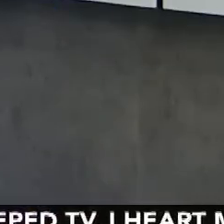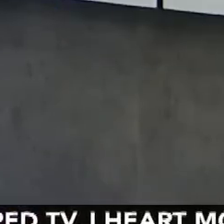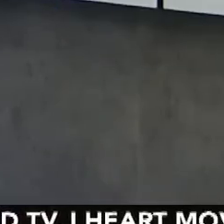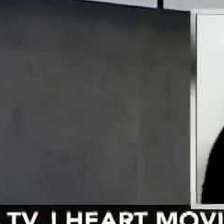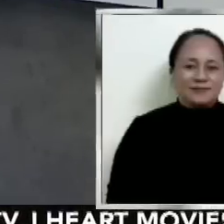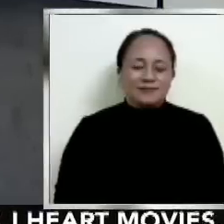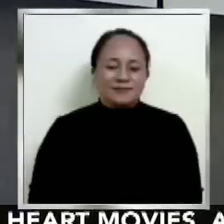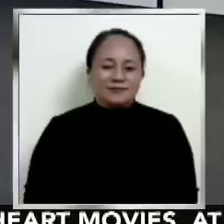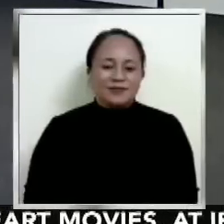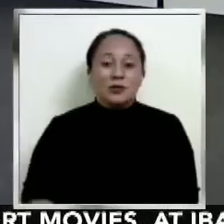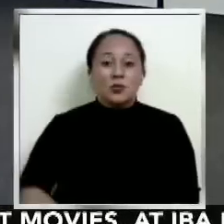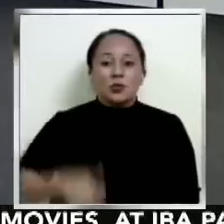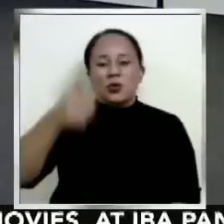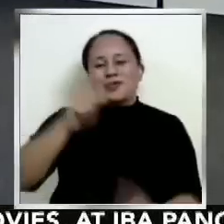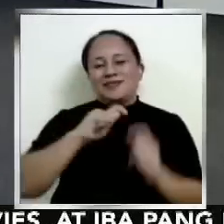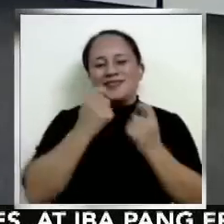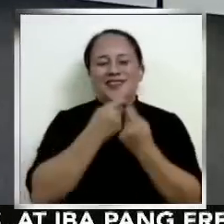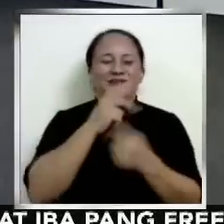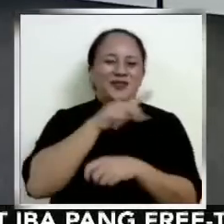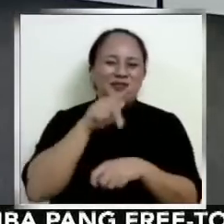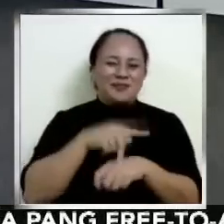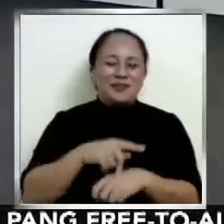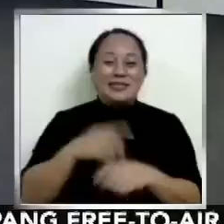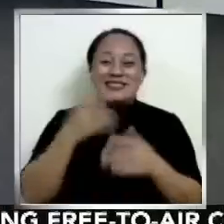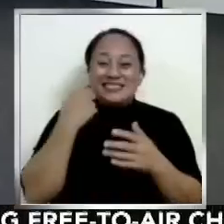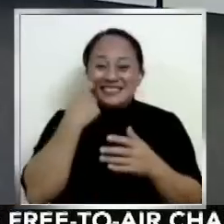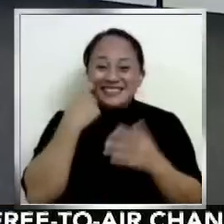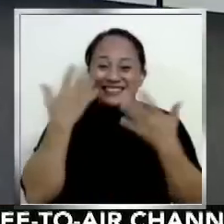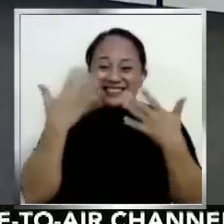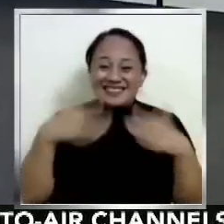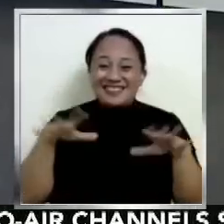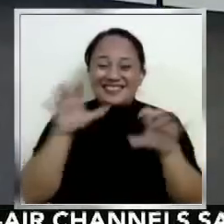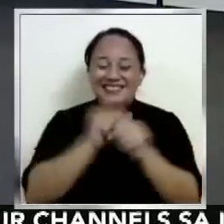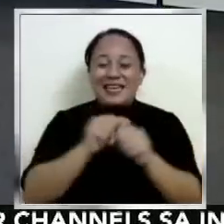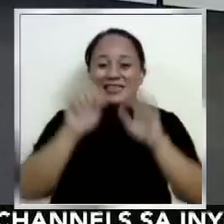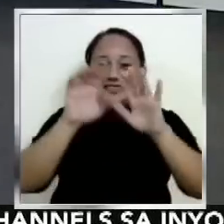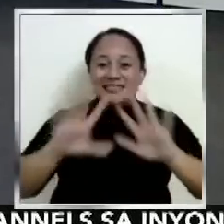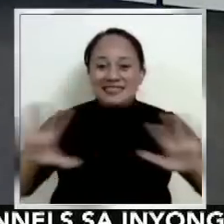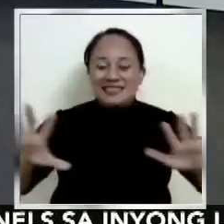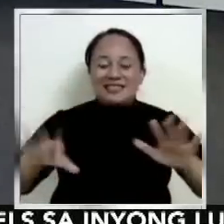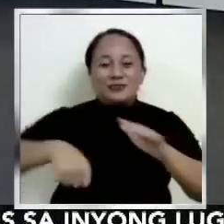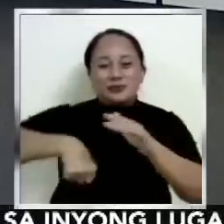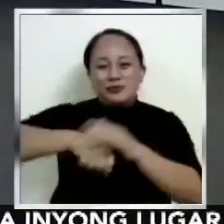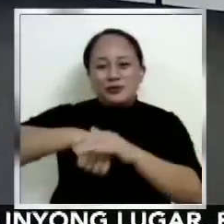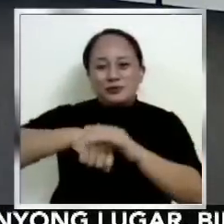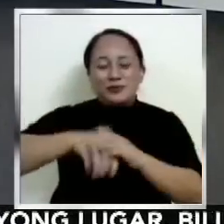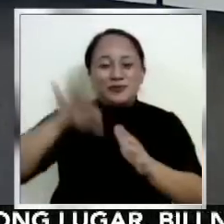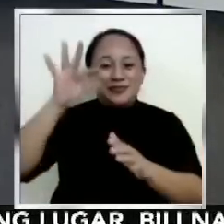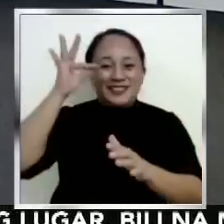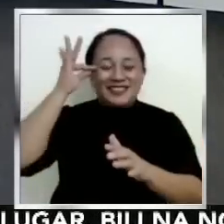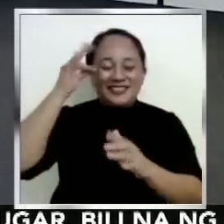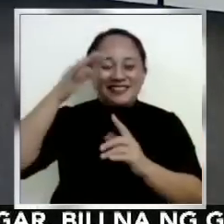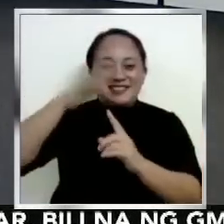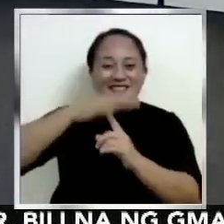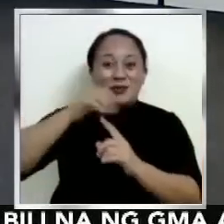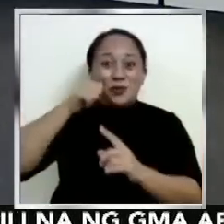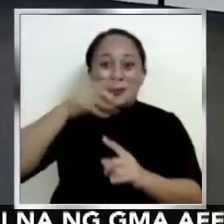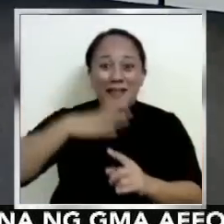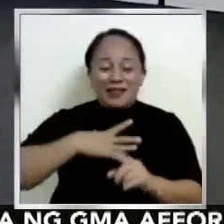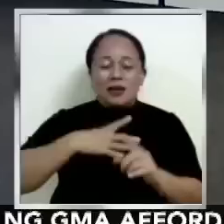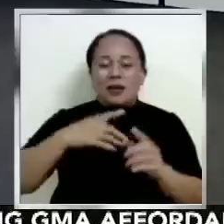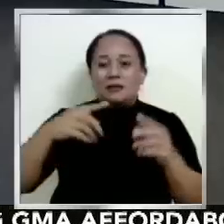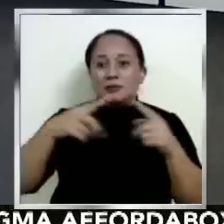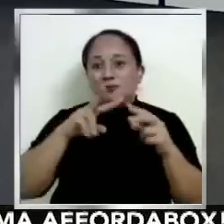Wagi po ang Team Filipinas sa katatapos lang na ASEAN Football Federation Women's Championship kontra Thailand. Ang